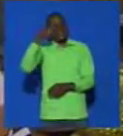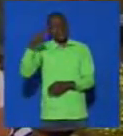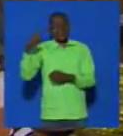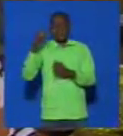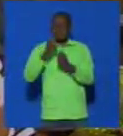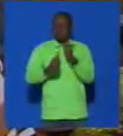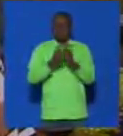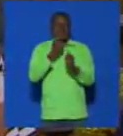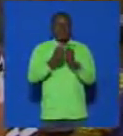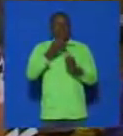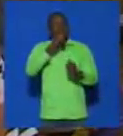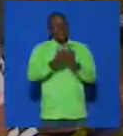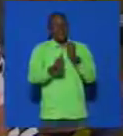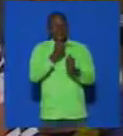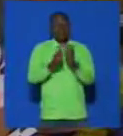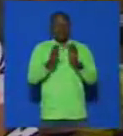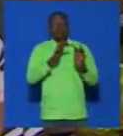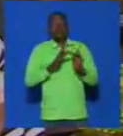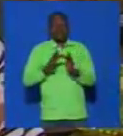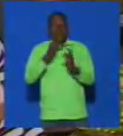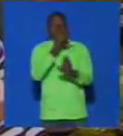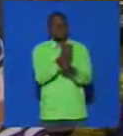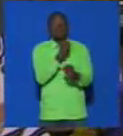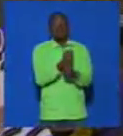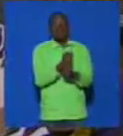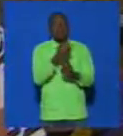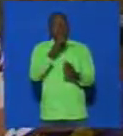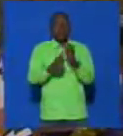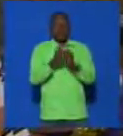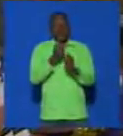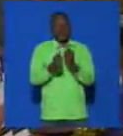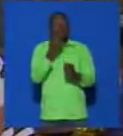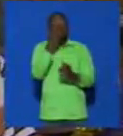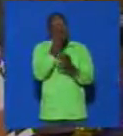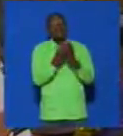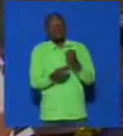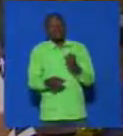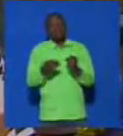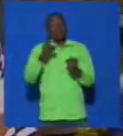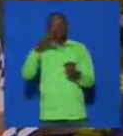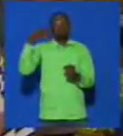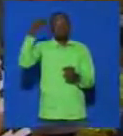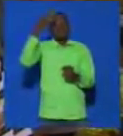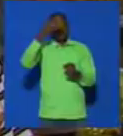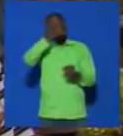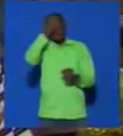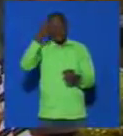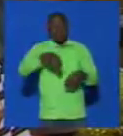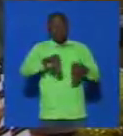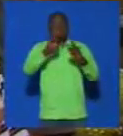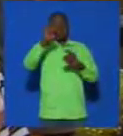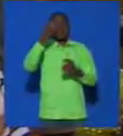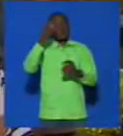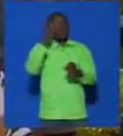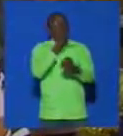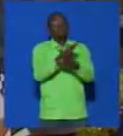problèmes des problèmes liés à l'emploi des problèmes de manque de perspectives parce qu'il n'ya pas assez d'opportunités qui se